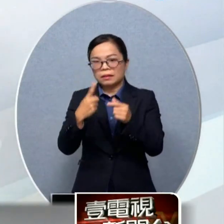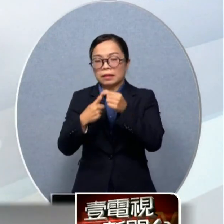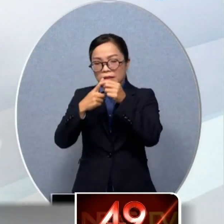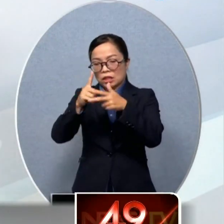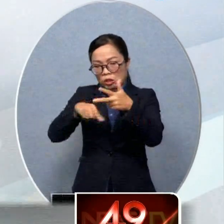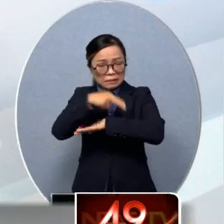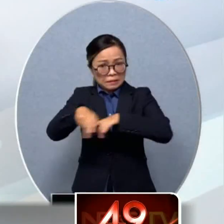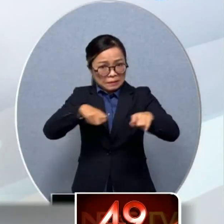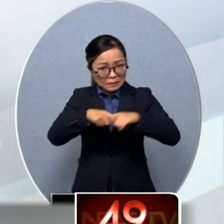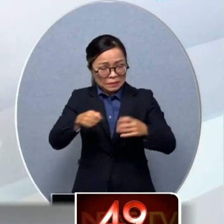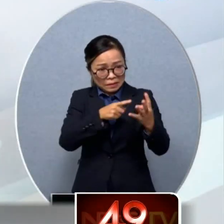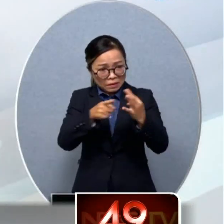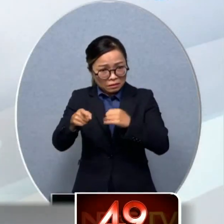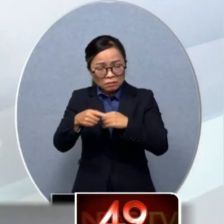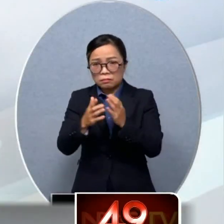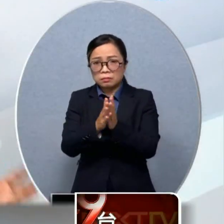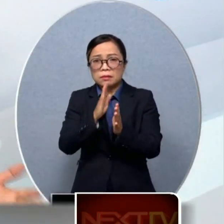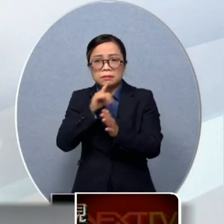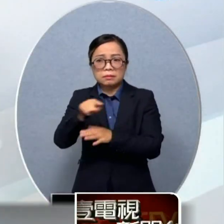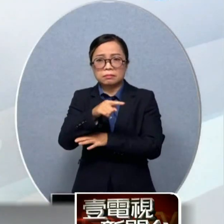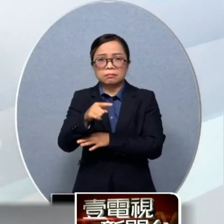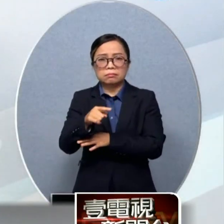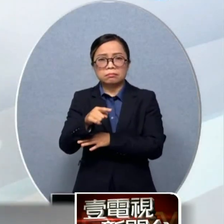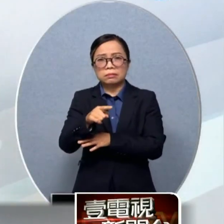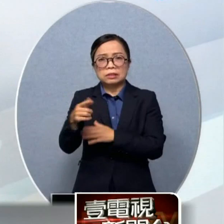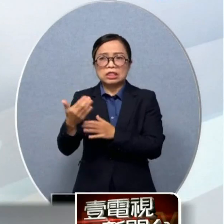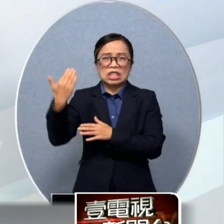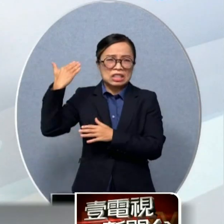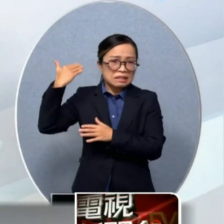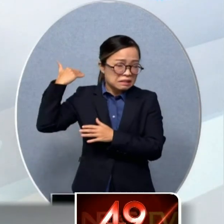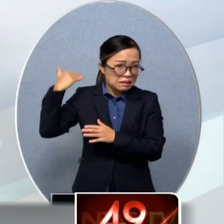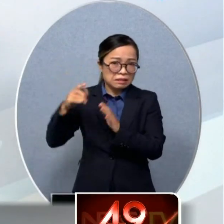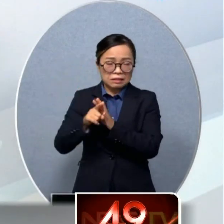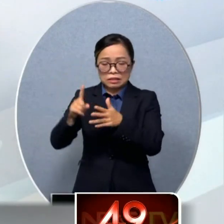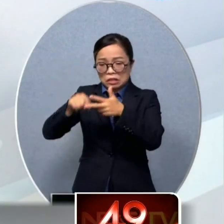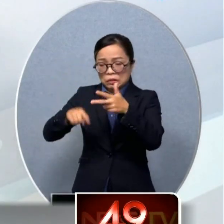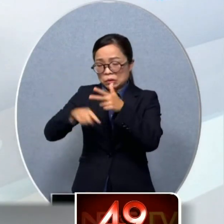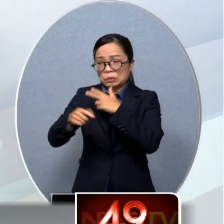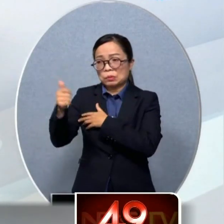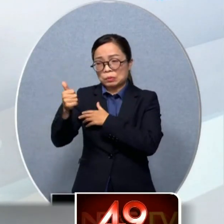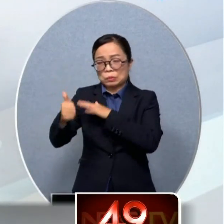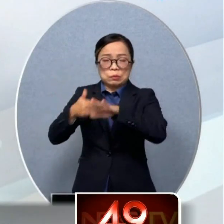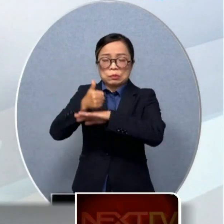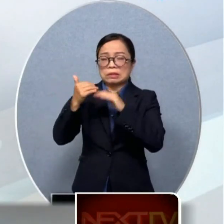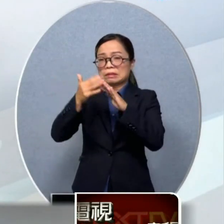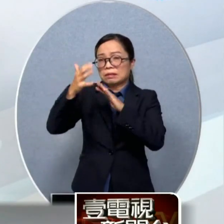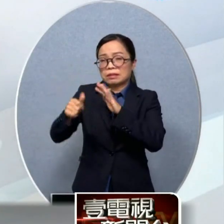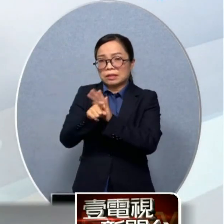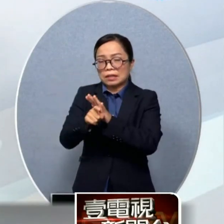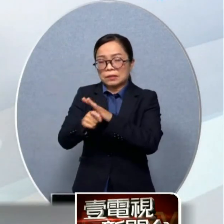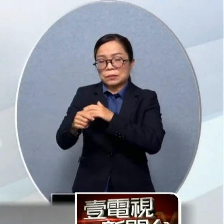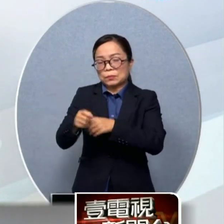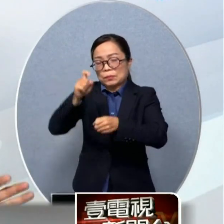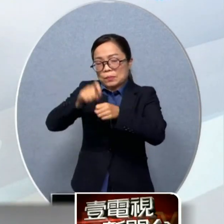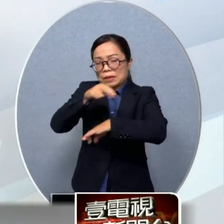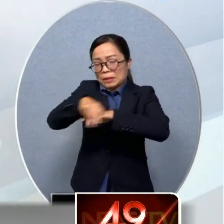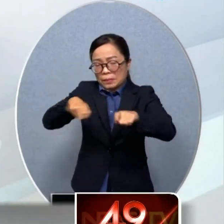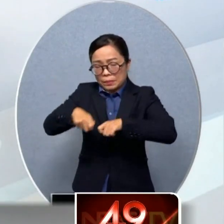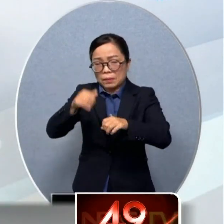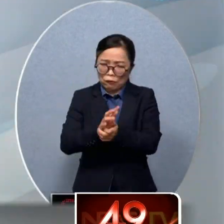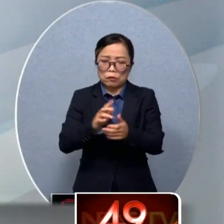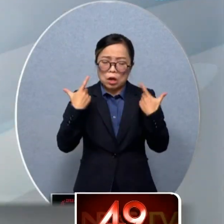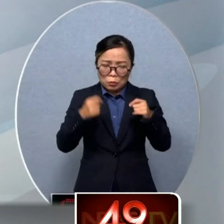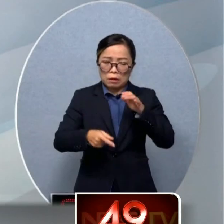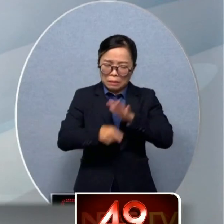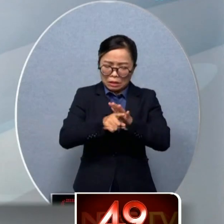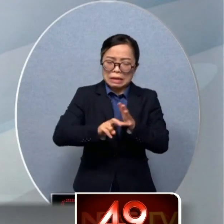一个是蔡英文，几乎都是当时朱立伦当市长的时候所建立的，可是你很少提到